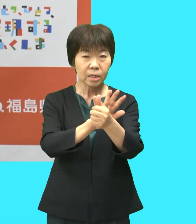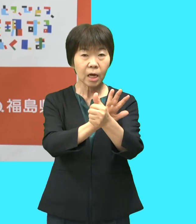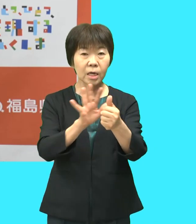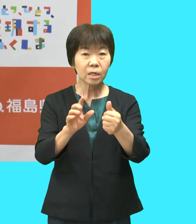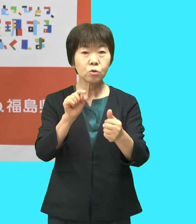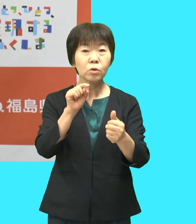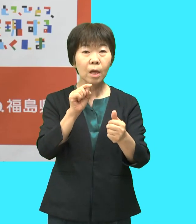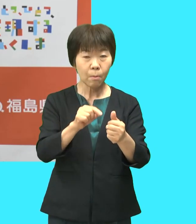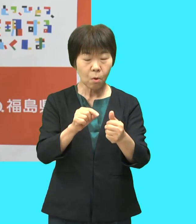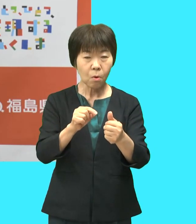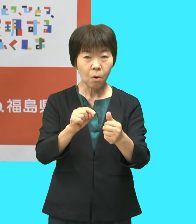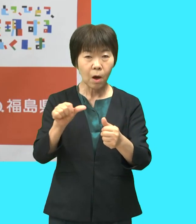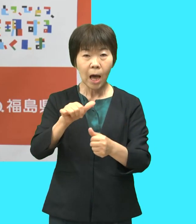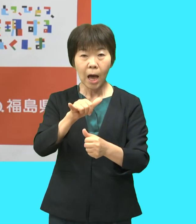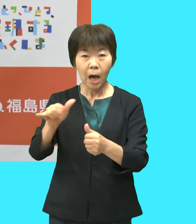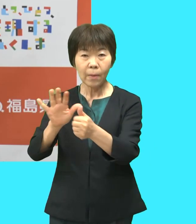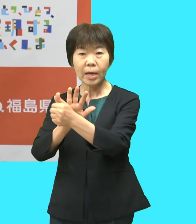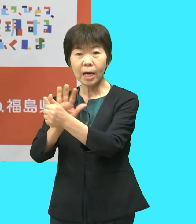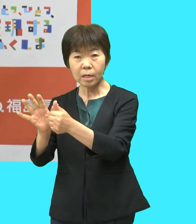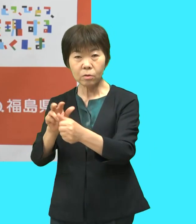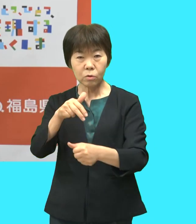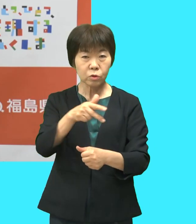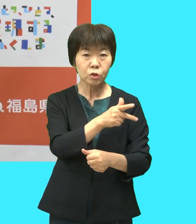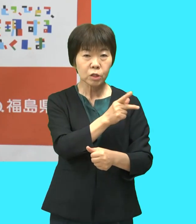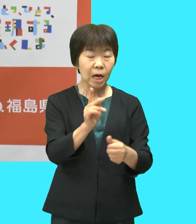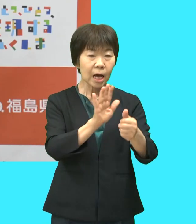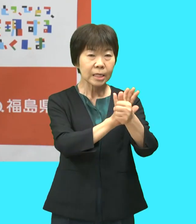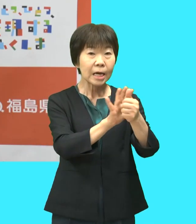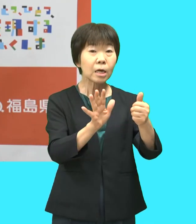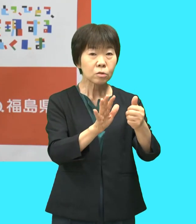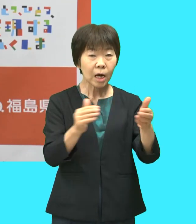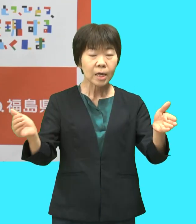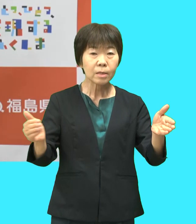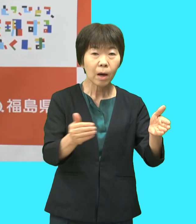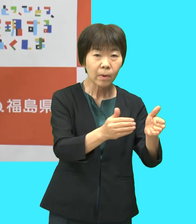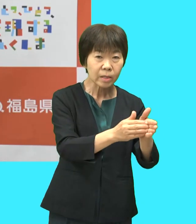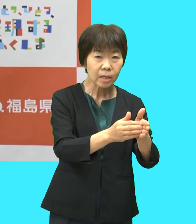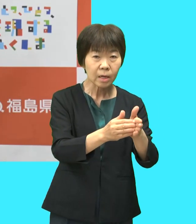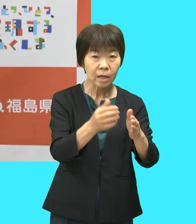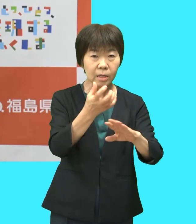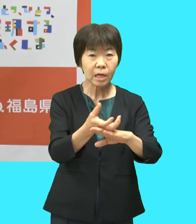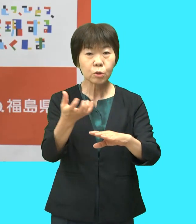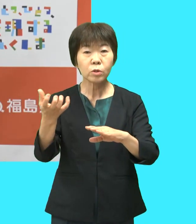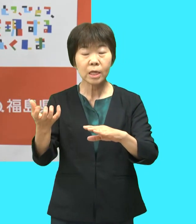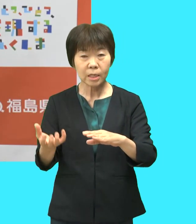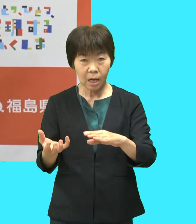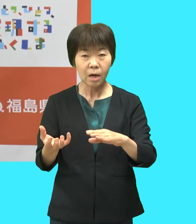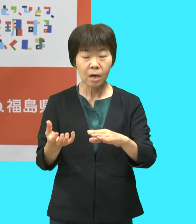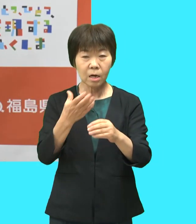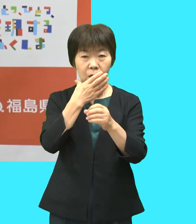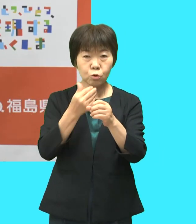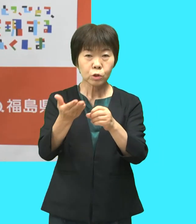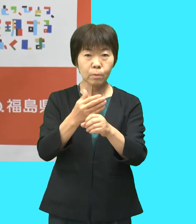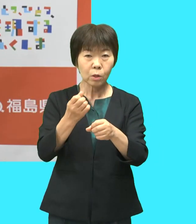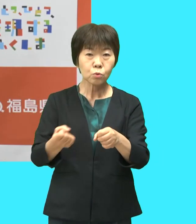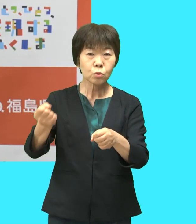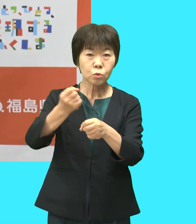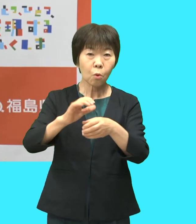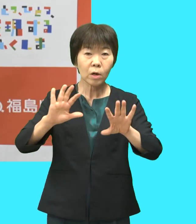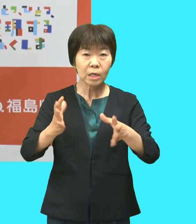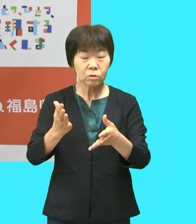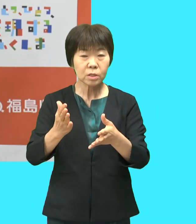ひ安倍内閣、菅内閣がこれまで継承してきた福島の復興なく